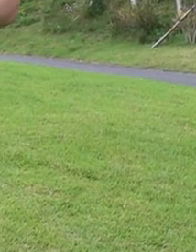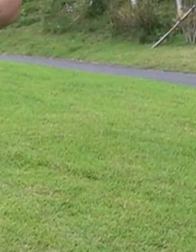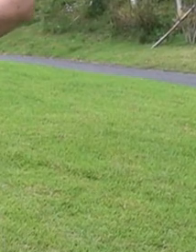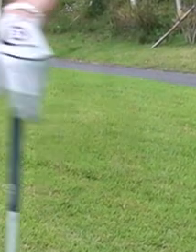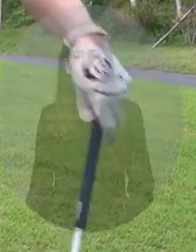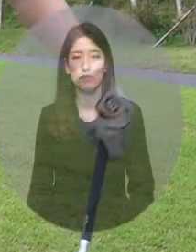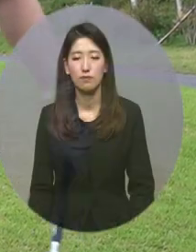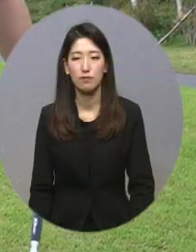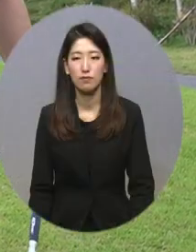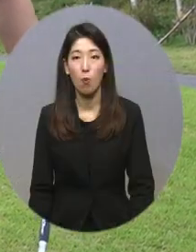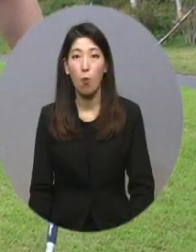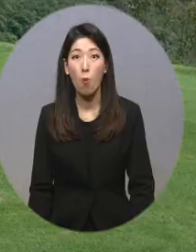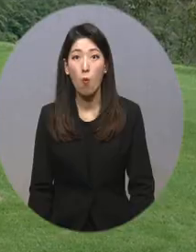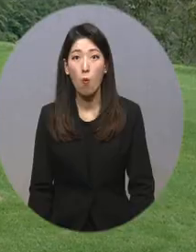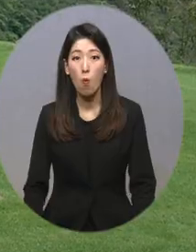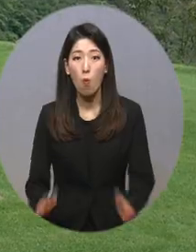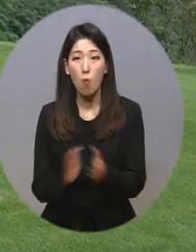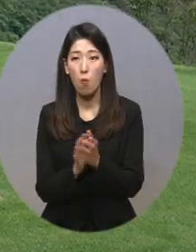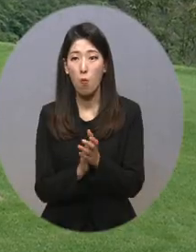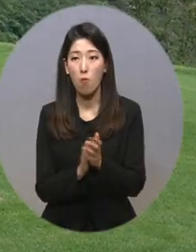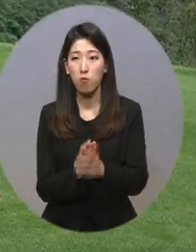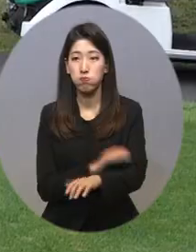되겠다. 와! 오, 나이스. 잘 쳤어, 굿샷.